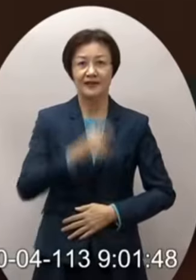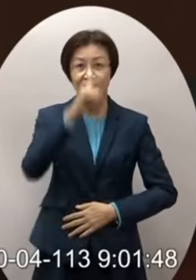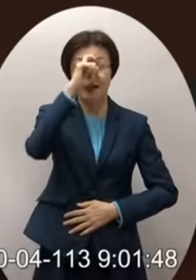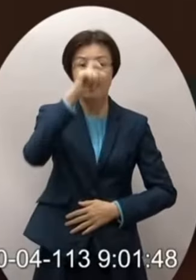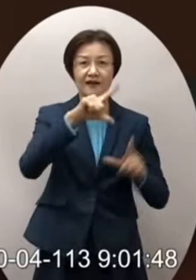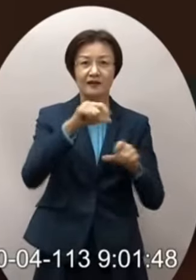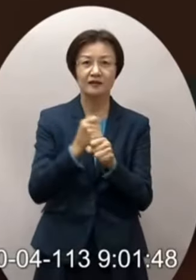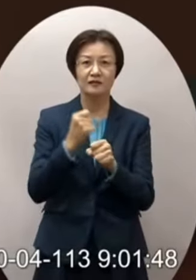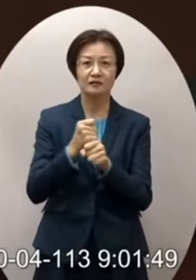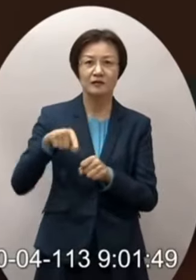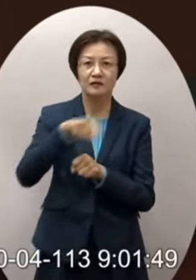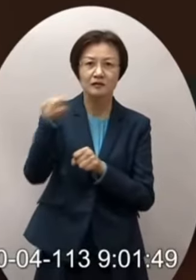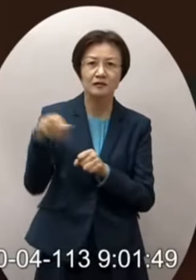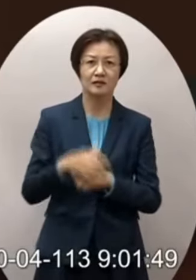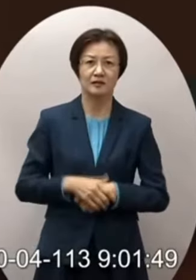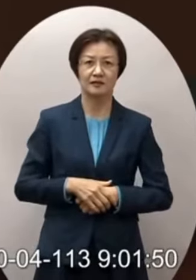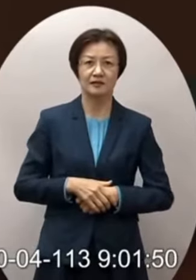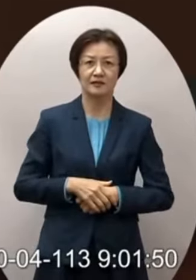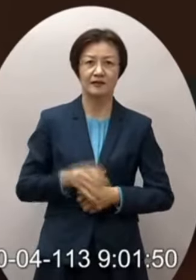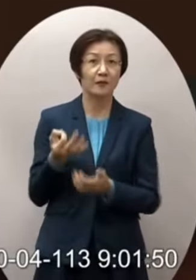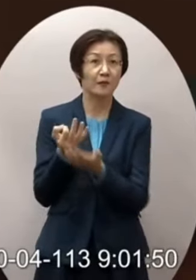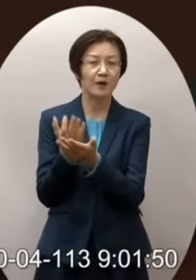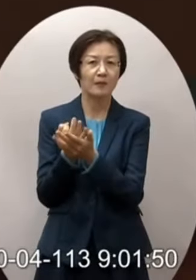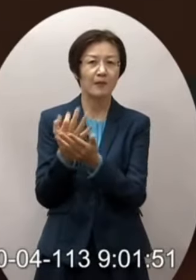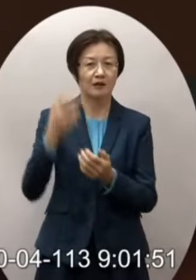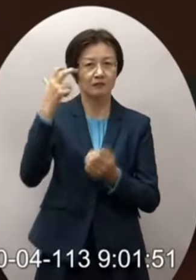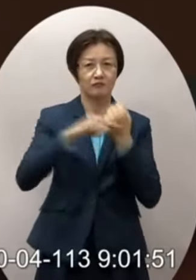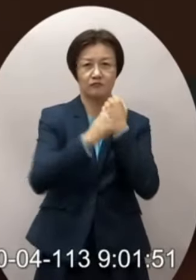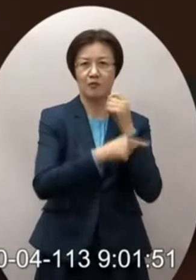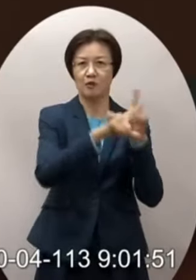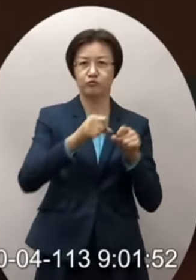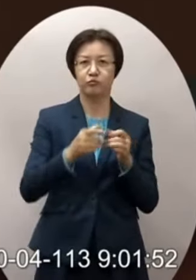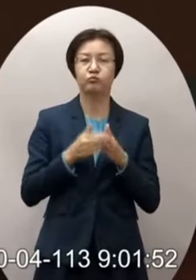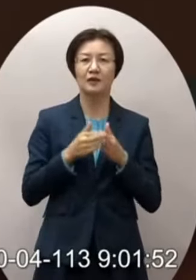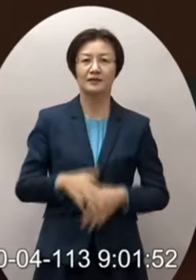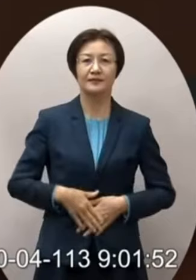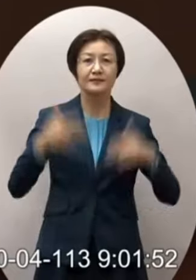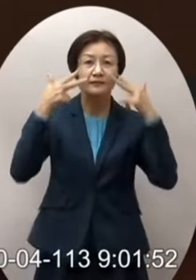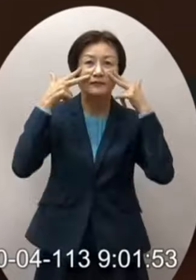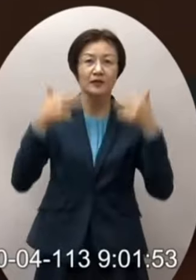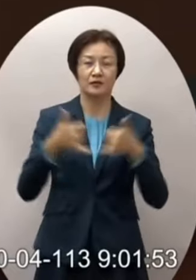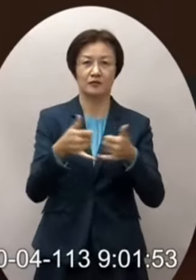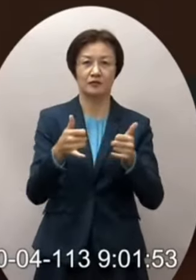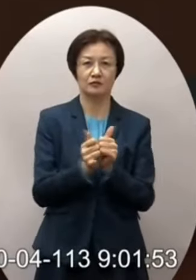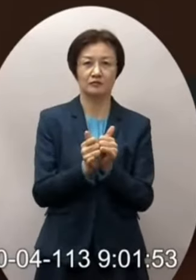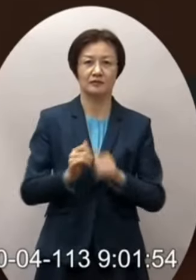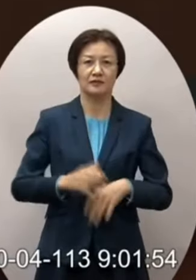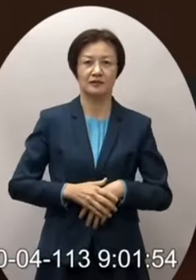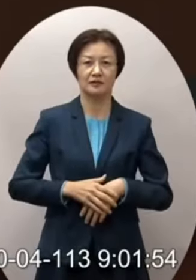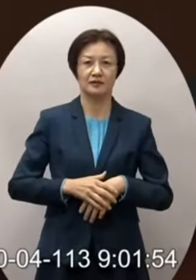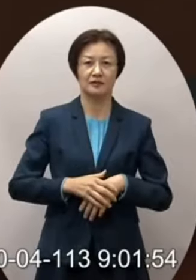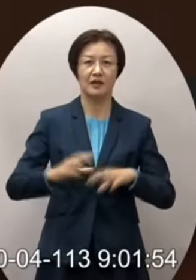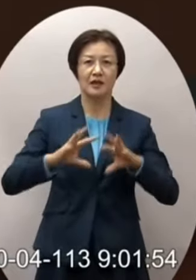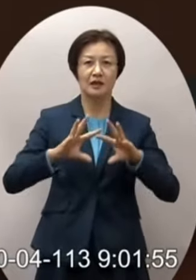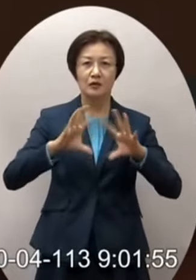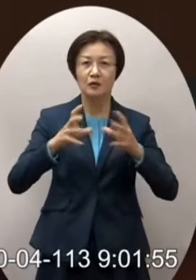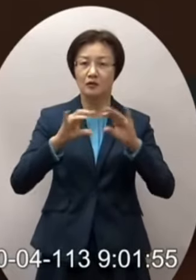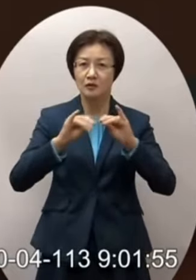实受限者给予补偿的宪法精神，订定了原住民保留地进法补偿条